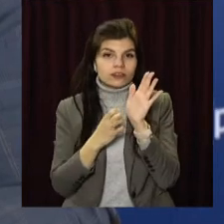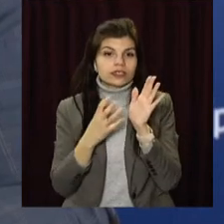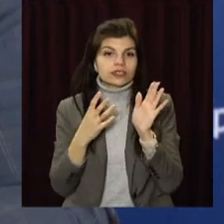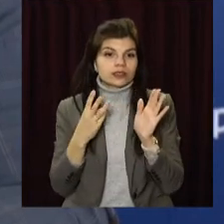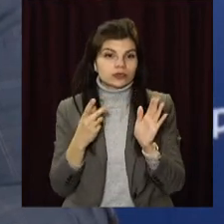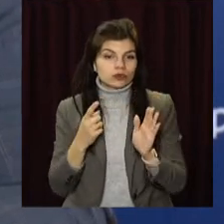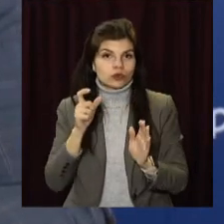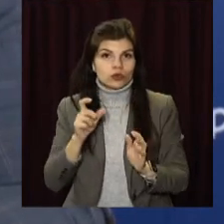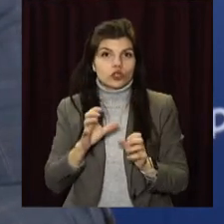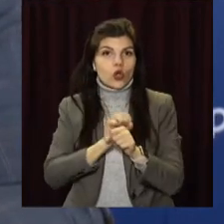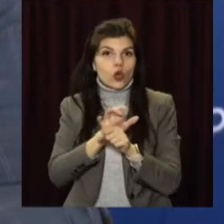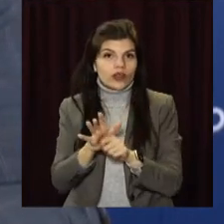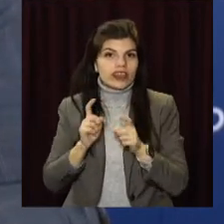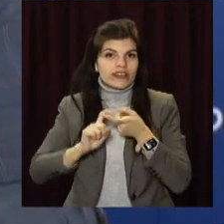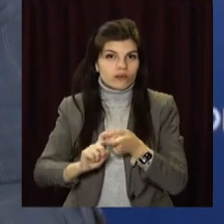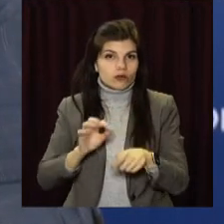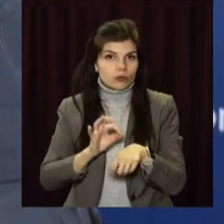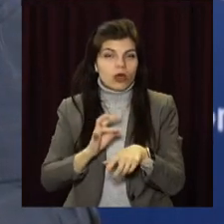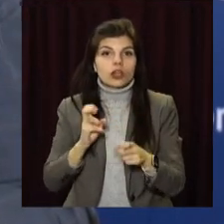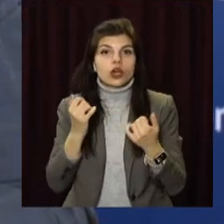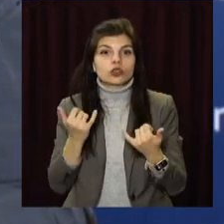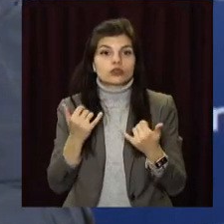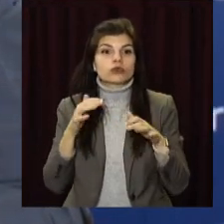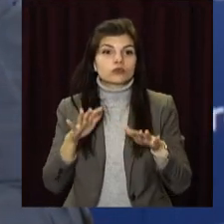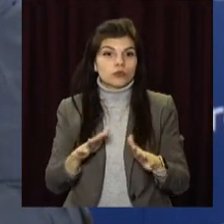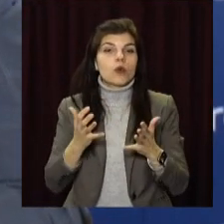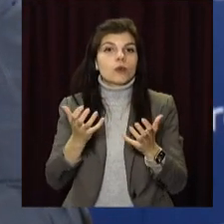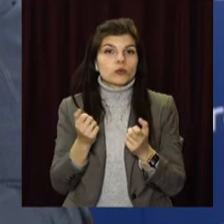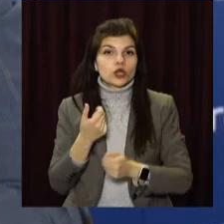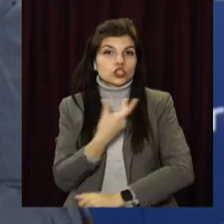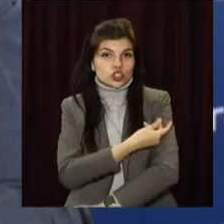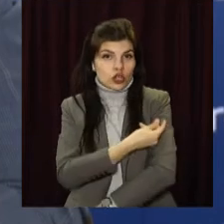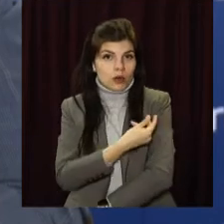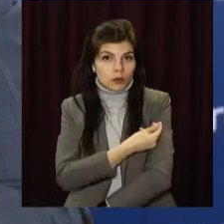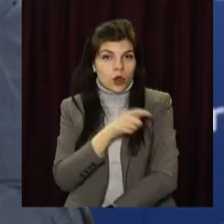4931 пацієнт з коронавірусною інфекцією. На сьогодні в місті отримали щеплення